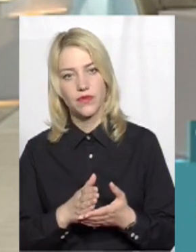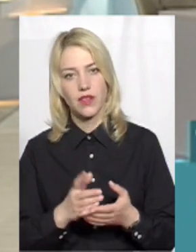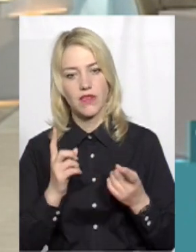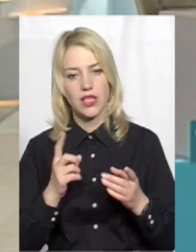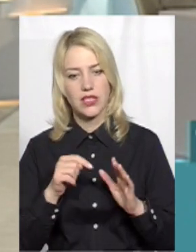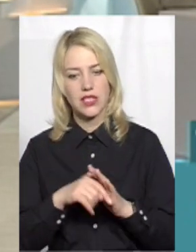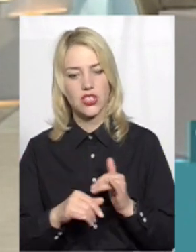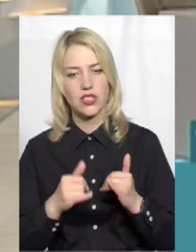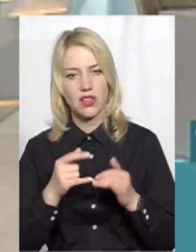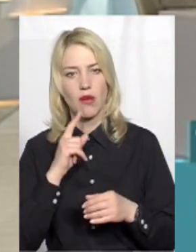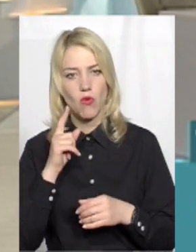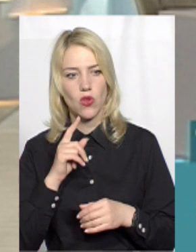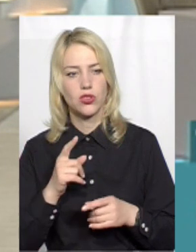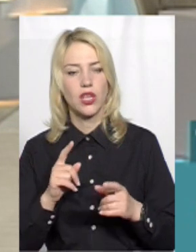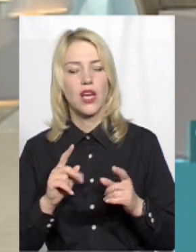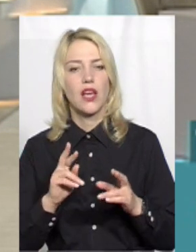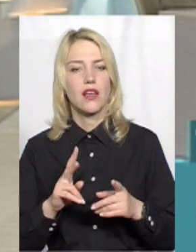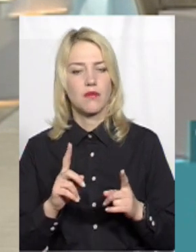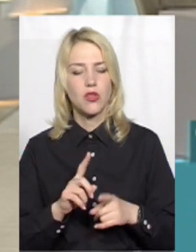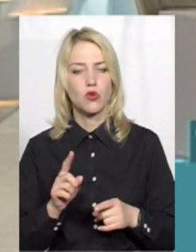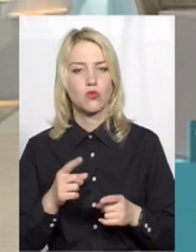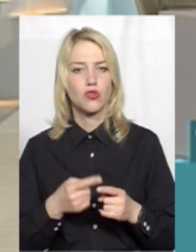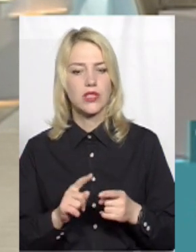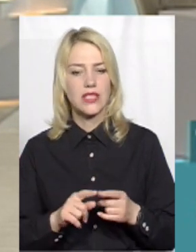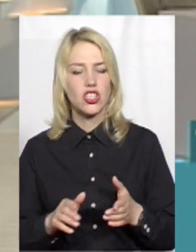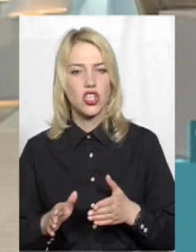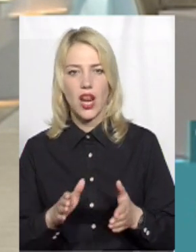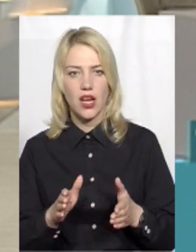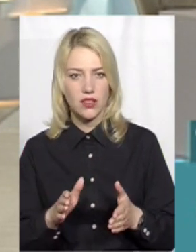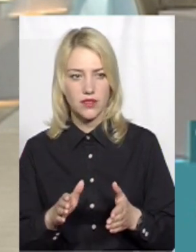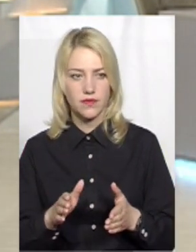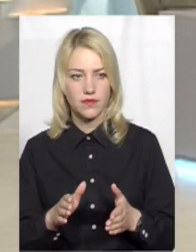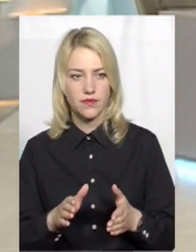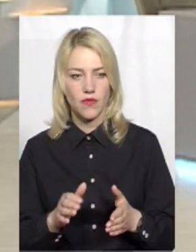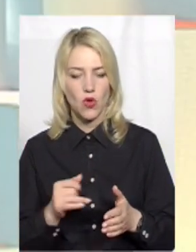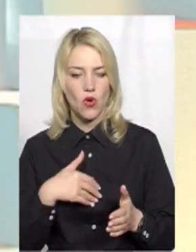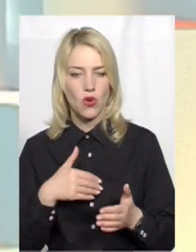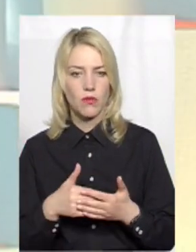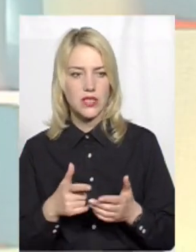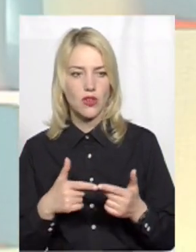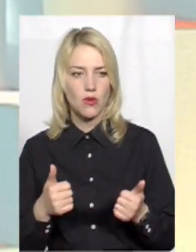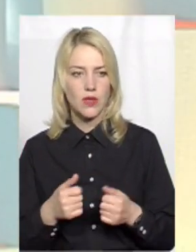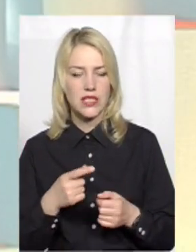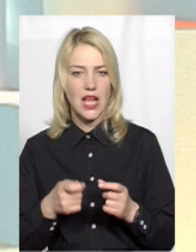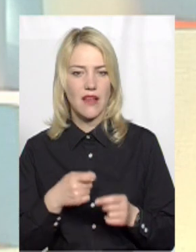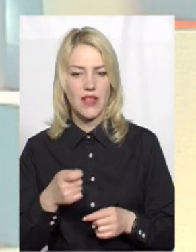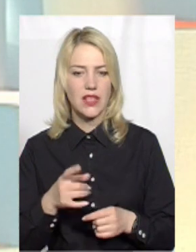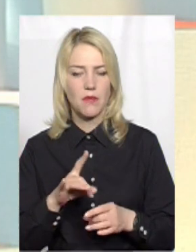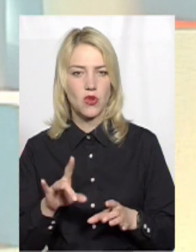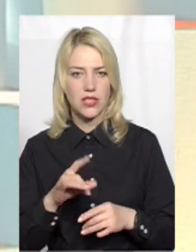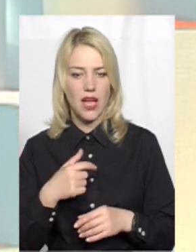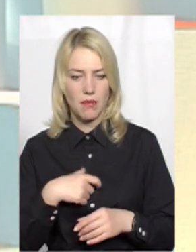доволі велике значення для молоді, як мінімум, тому що це шлях громадським організаціям заявити про себе.